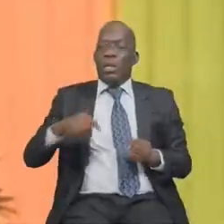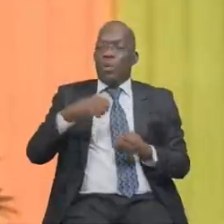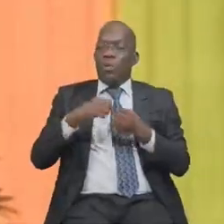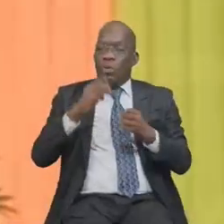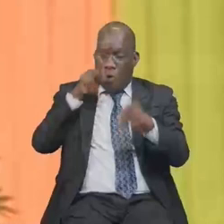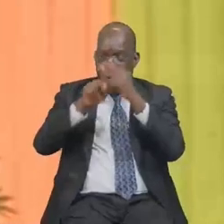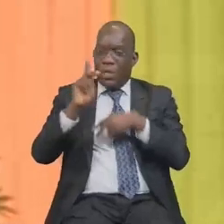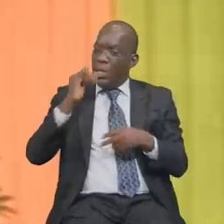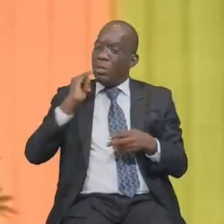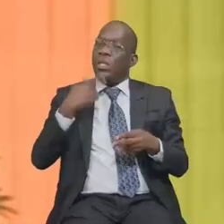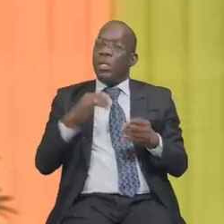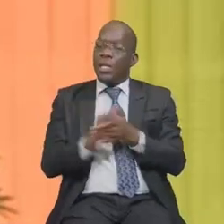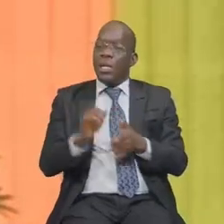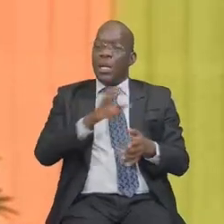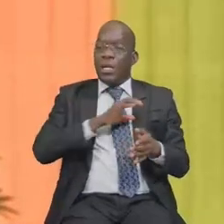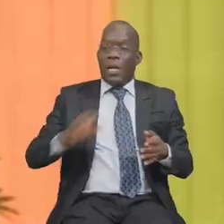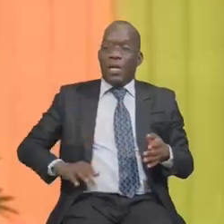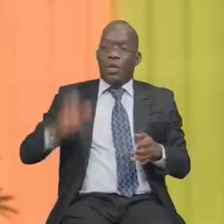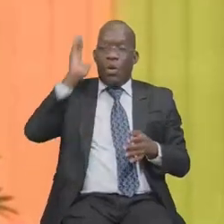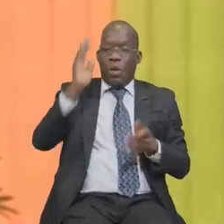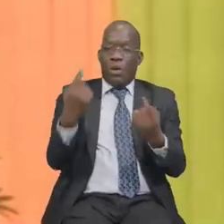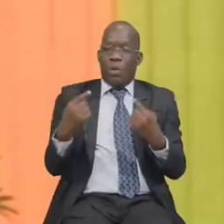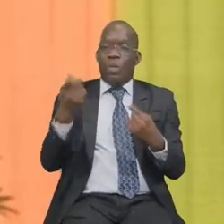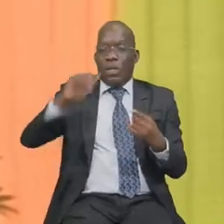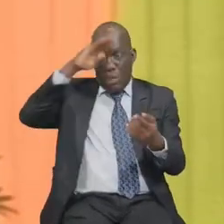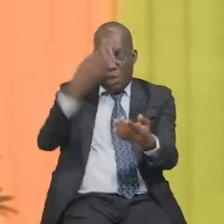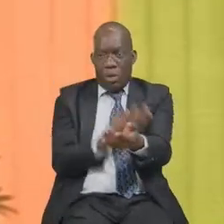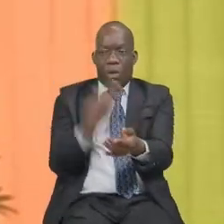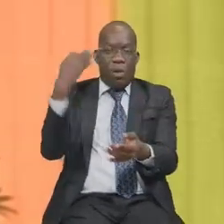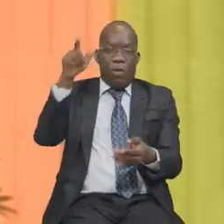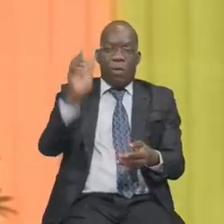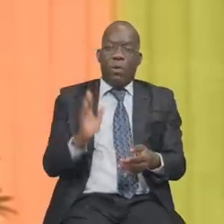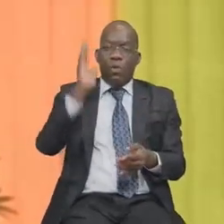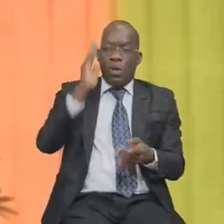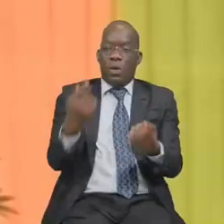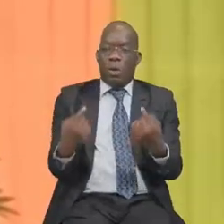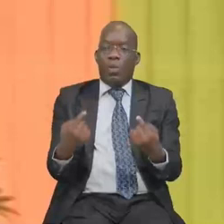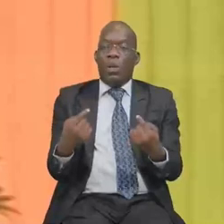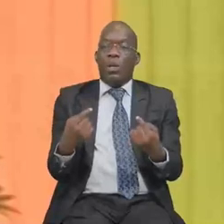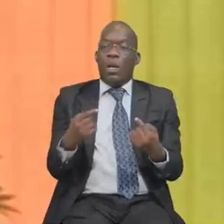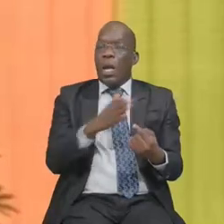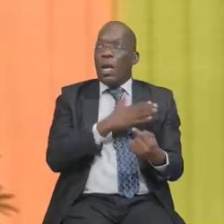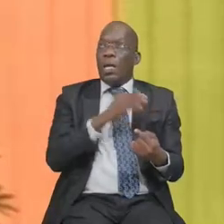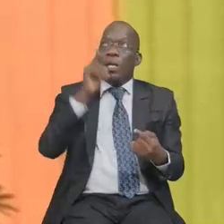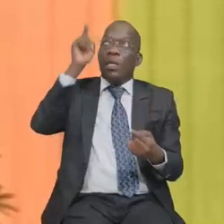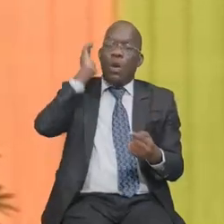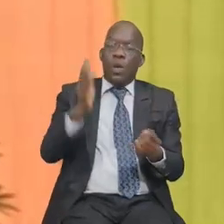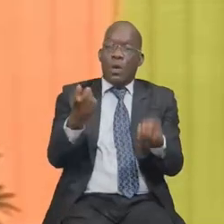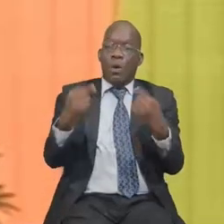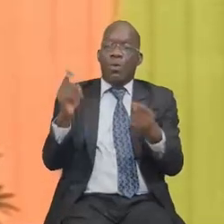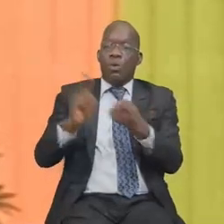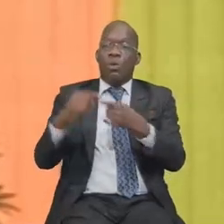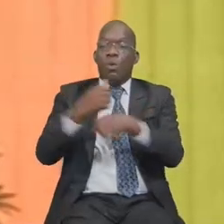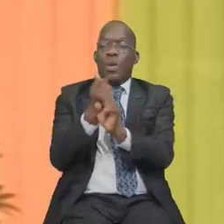Christ viendra. Le Fils de Dieu viendra. Et il viendra faire le